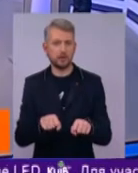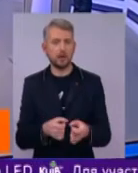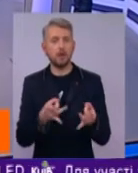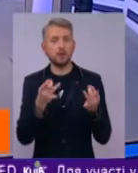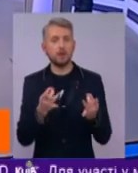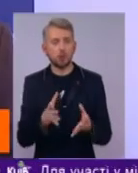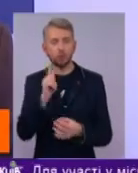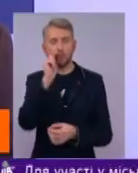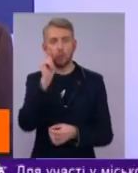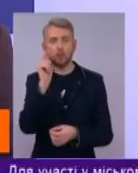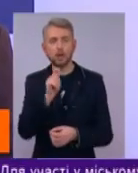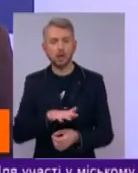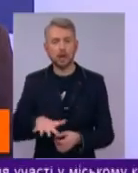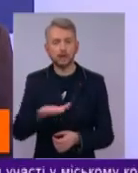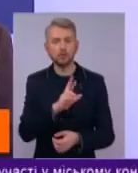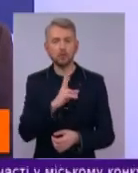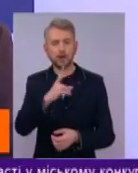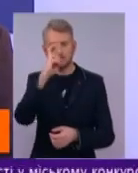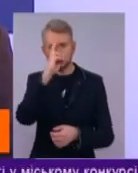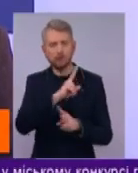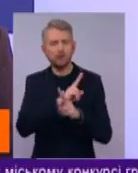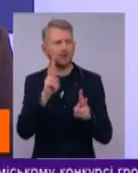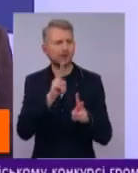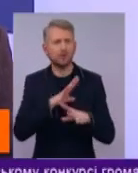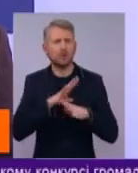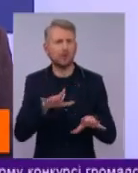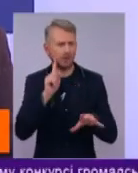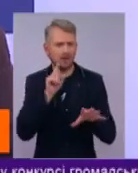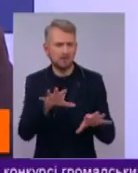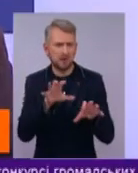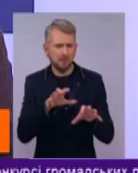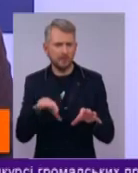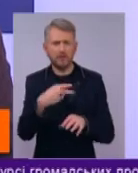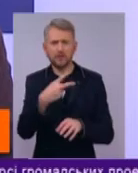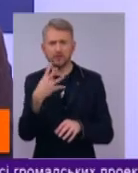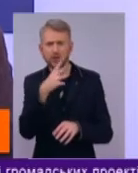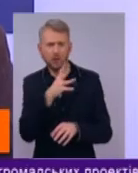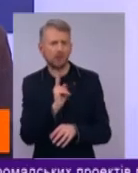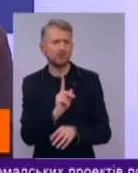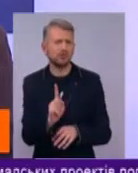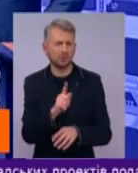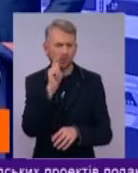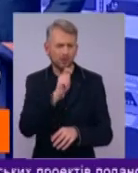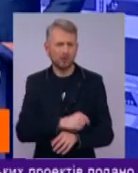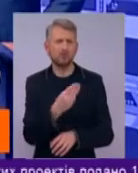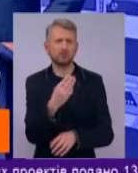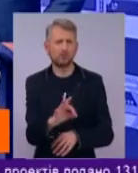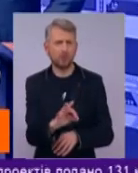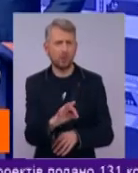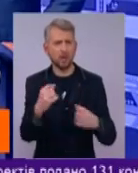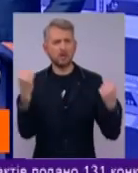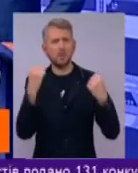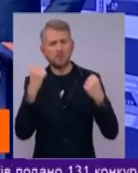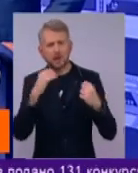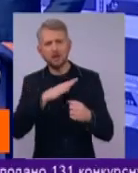Просто Україну як державу ніхто не сприймав всі ці 24 роки, про неї мало хто чув, да? Тільки там спортсмени її